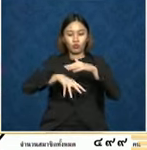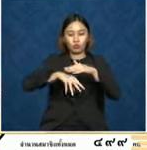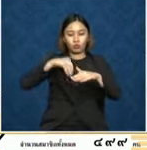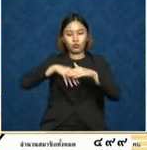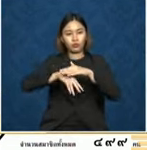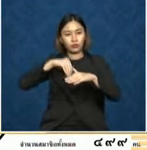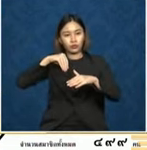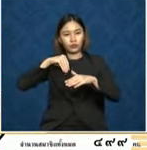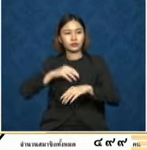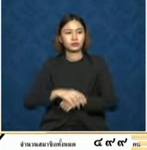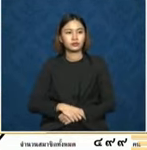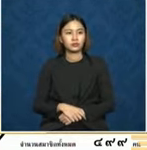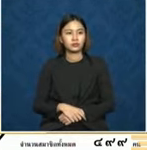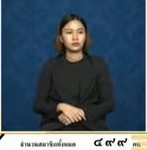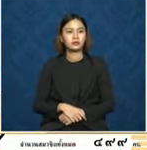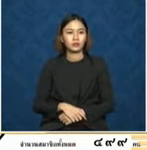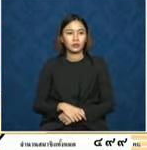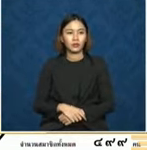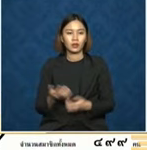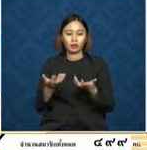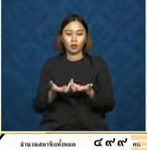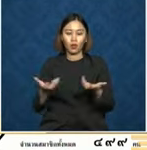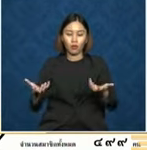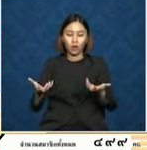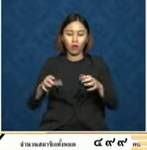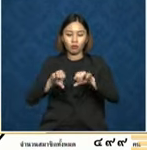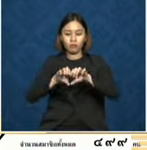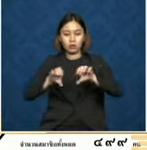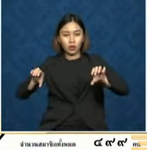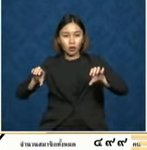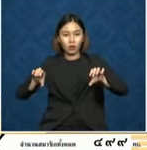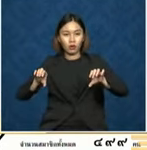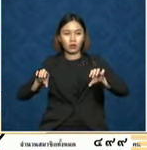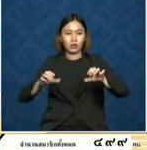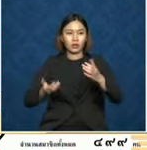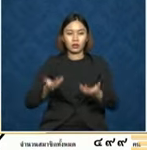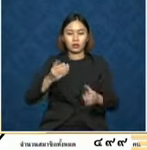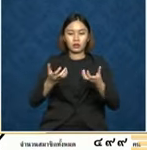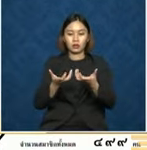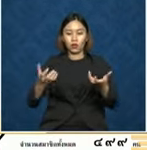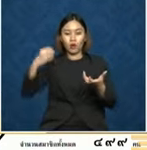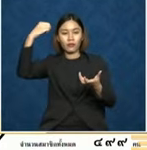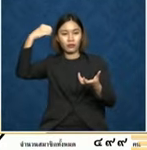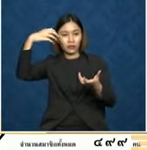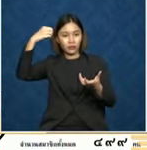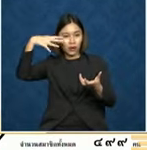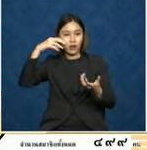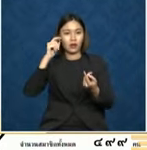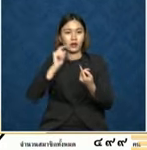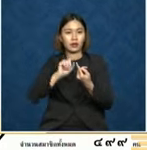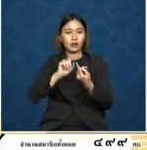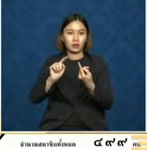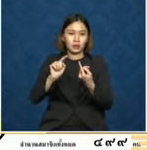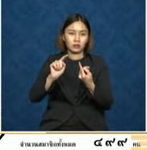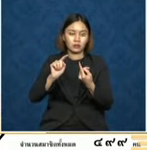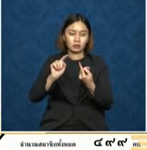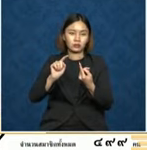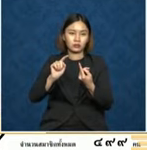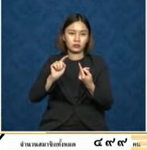วกับเรื่องน้ำก่อนนะครับอุปกรณ์ท่อหรืออุปกรณ์ไฟฟ้าสำหรับใ